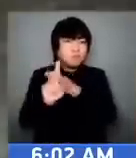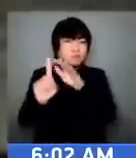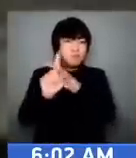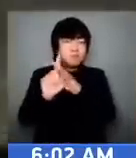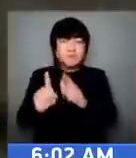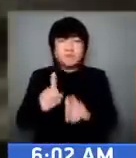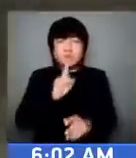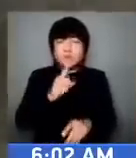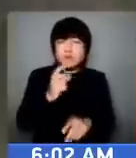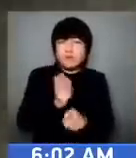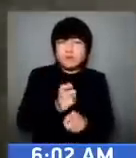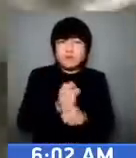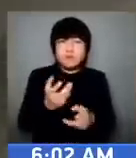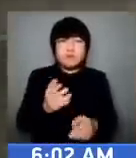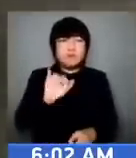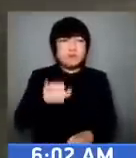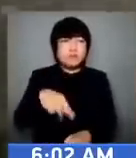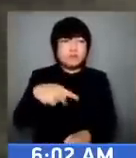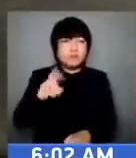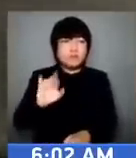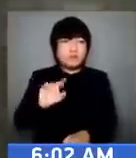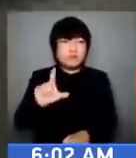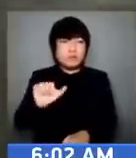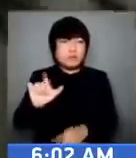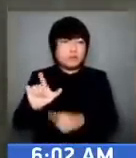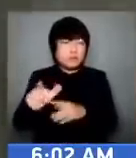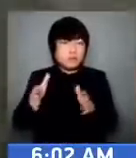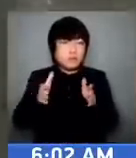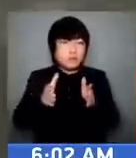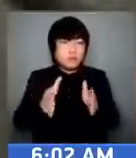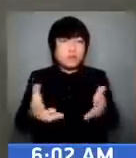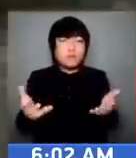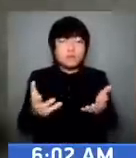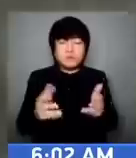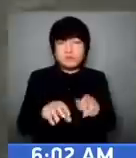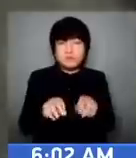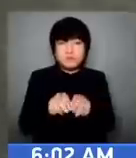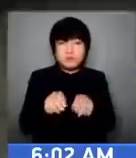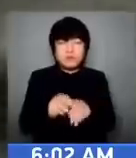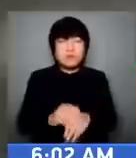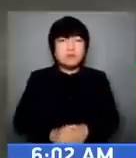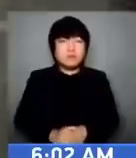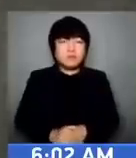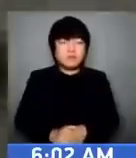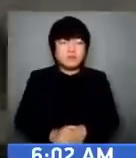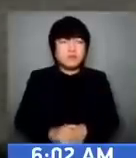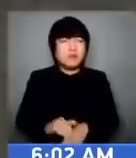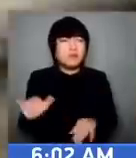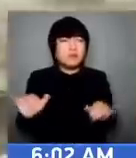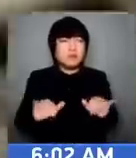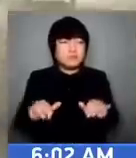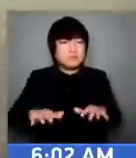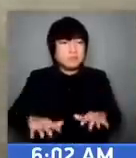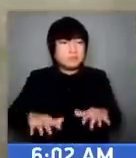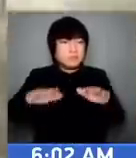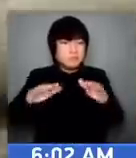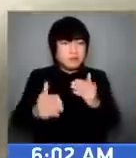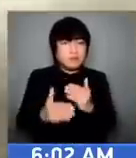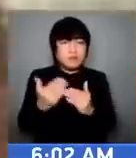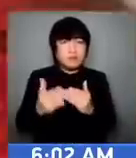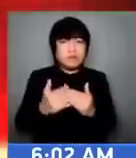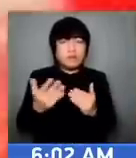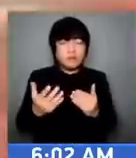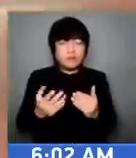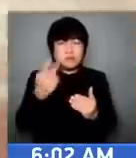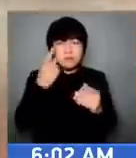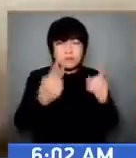Rizal Street, isa sa mga pangunahing kalsada sa Marikina. Pati sa Tumana na isa sa mga madaling bahain na lugar sa lungsod. Mabuting kahit